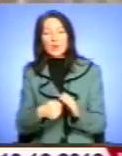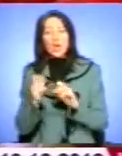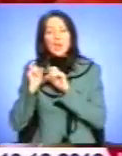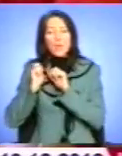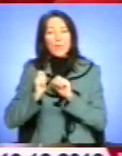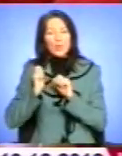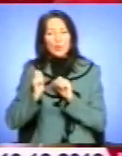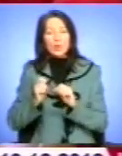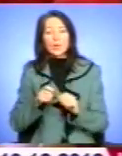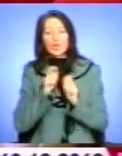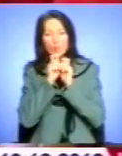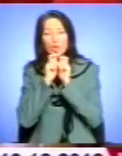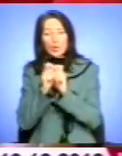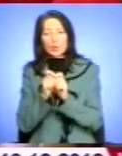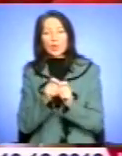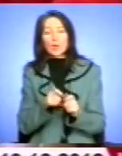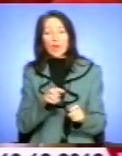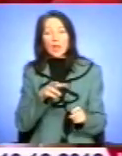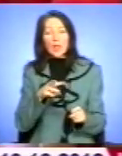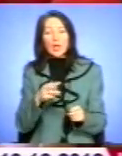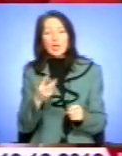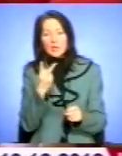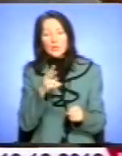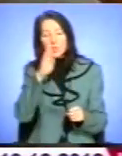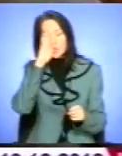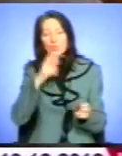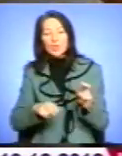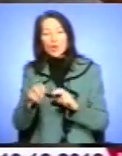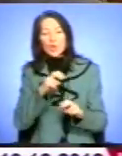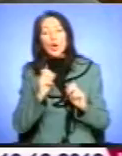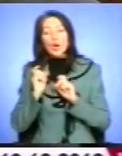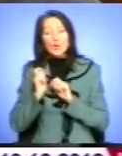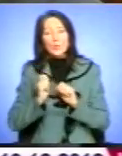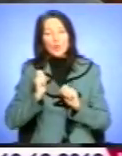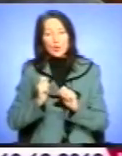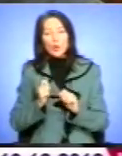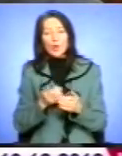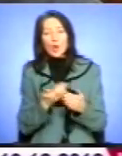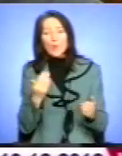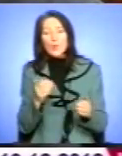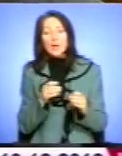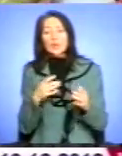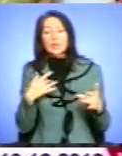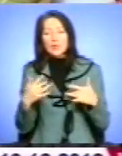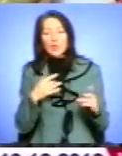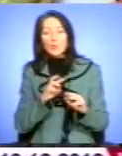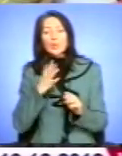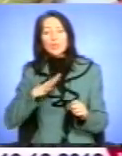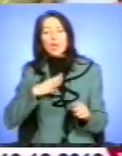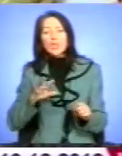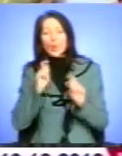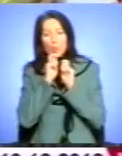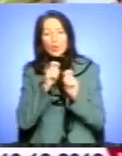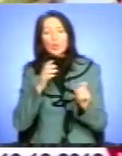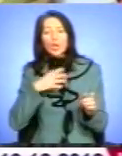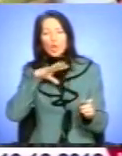відшукують ласощі для чемних дітей. Перед подарунками матеріальними на гостей Карітасу чекали дарунки духовні. Театралізоване дійство, організоване